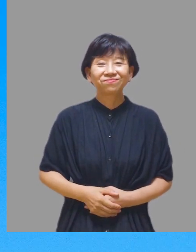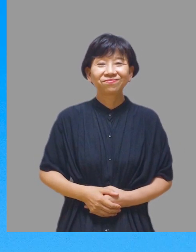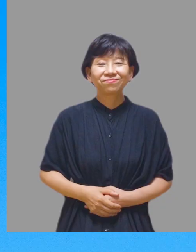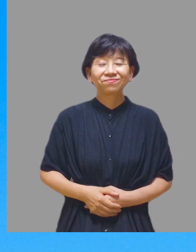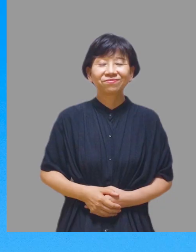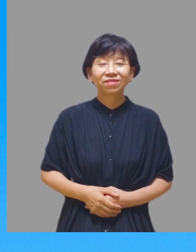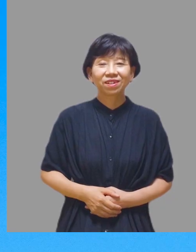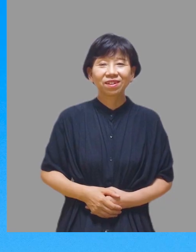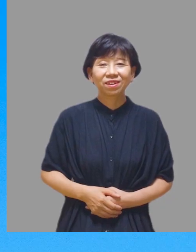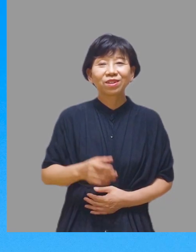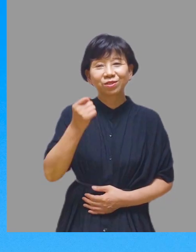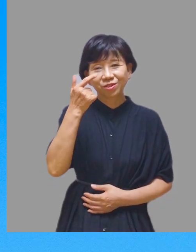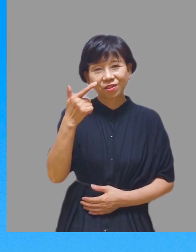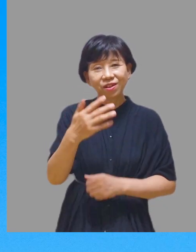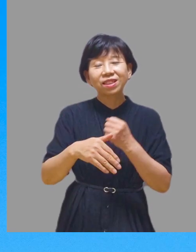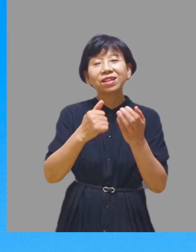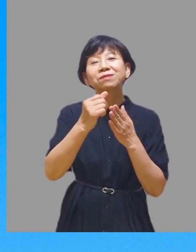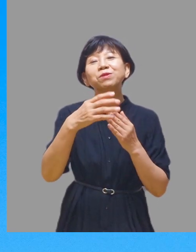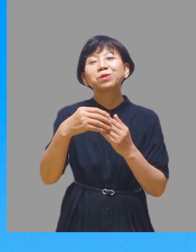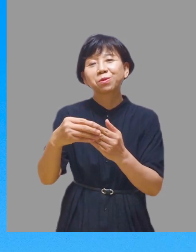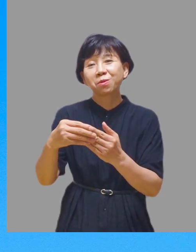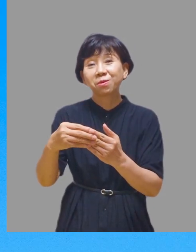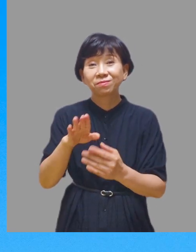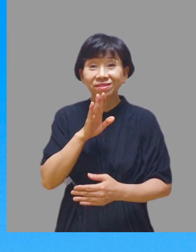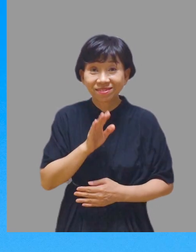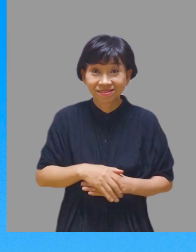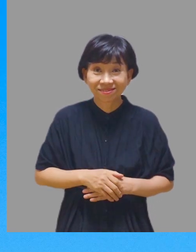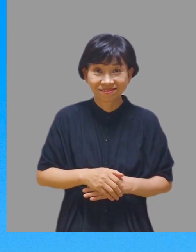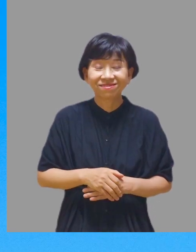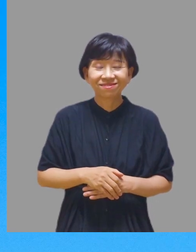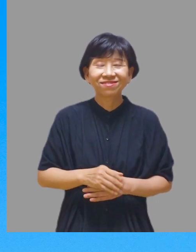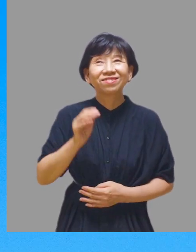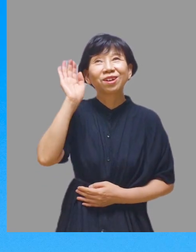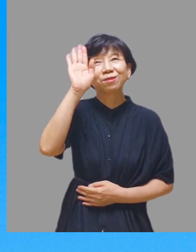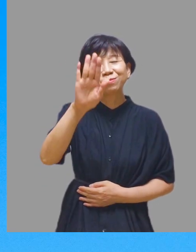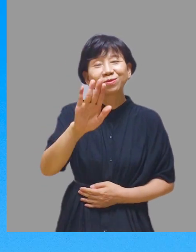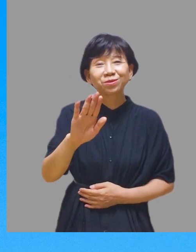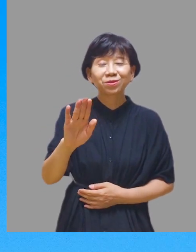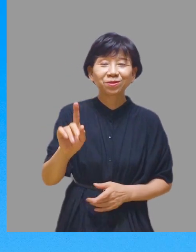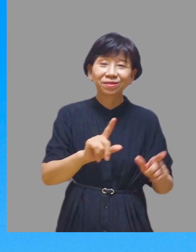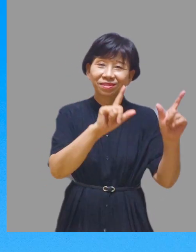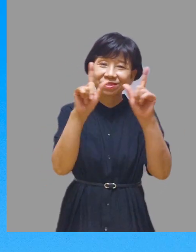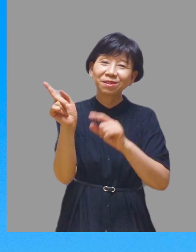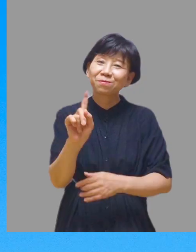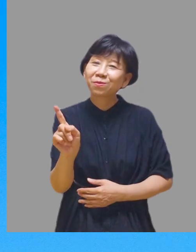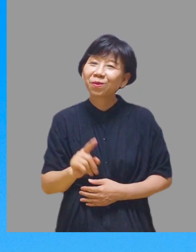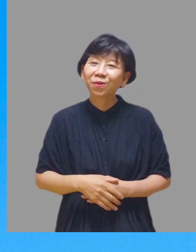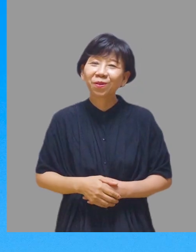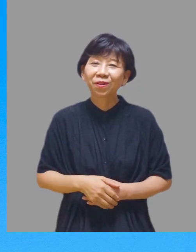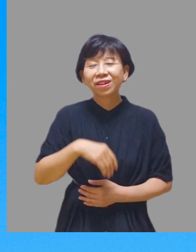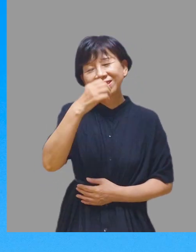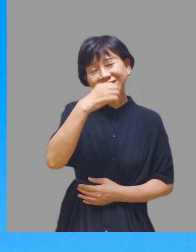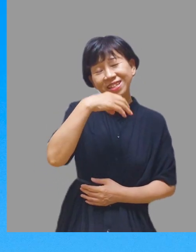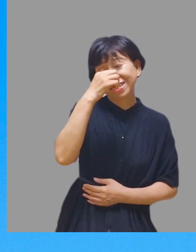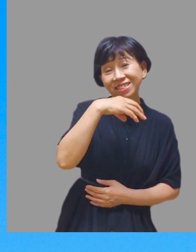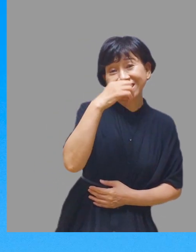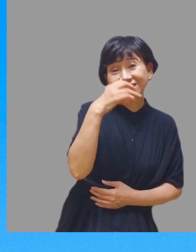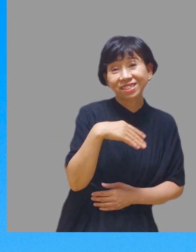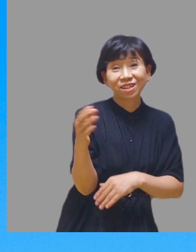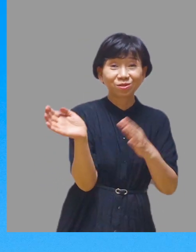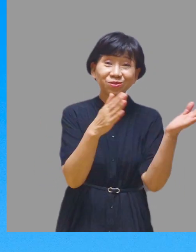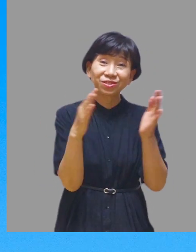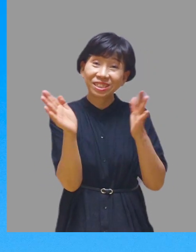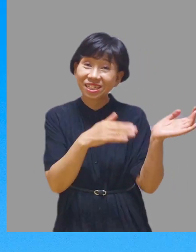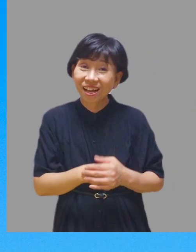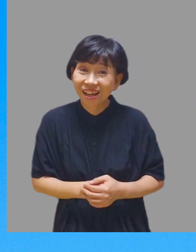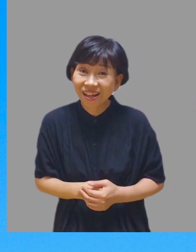물론 6달도 하나님이 인도하실 거예요. 어떻게 살지 6달? 네. 그냥 하다 보면